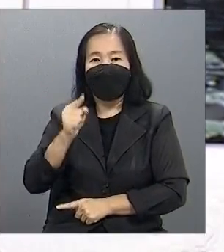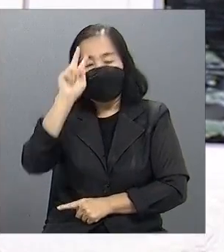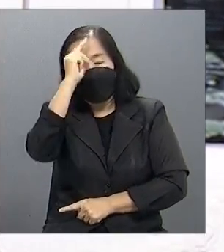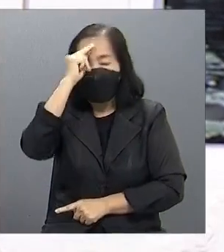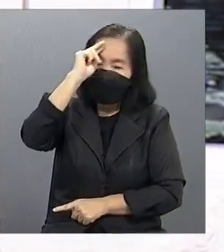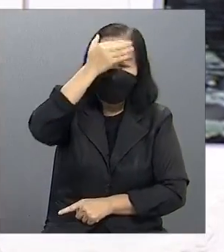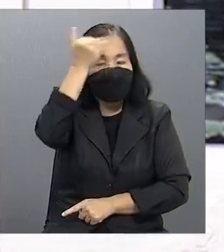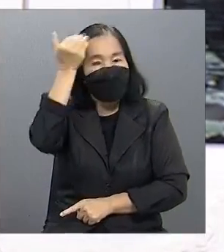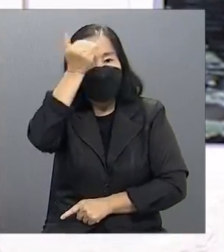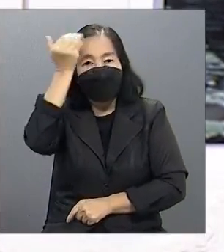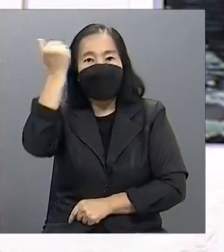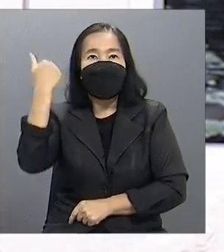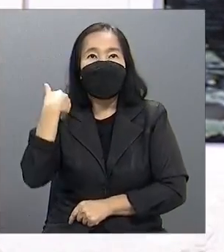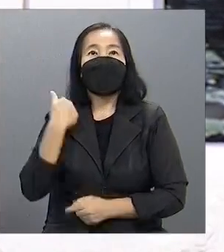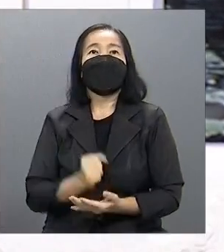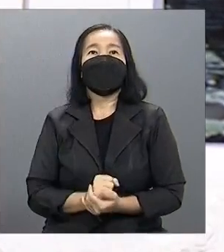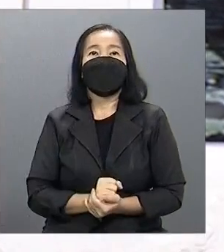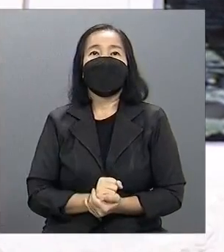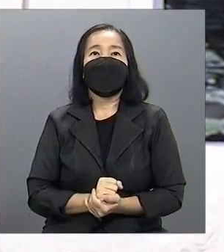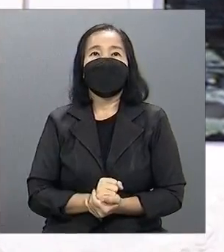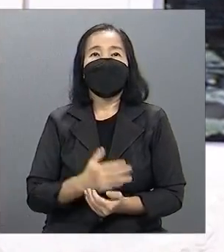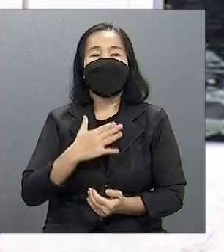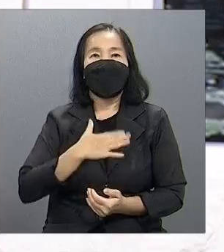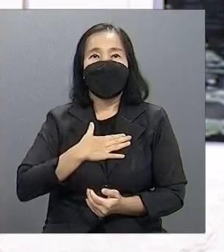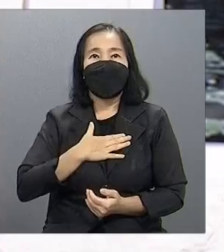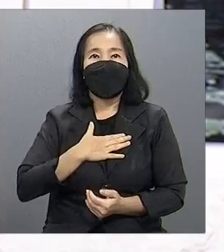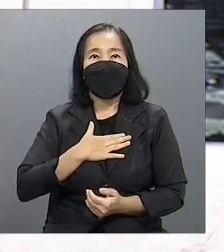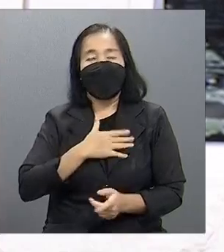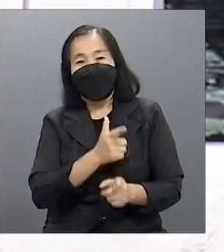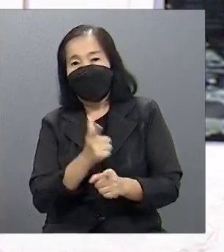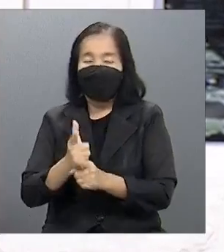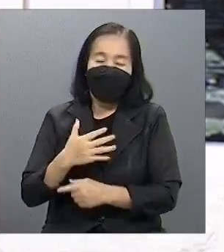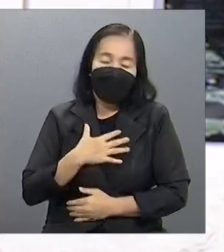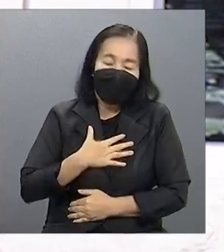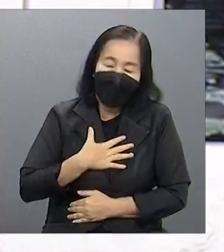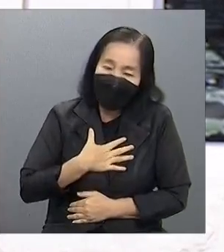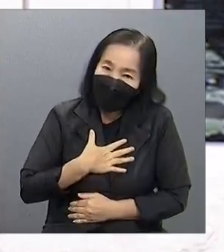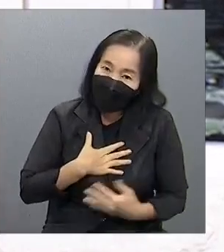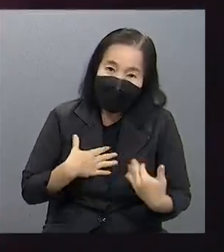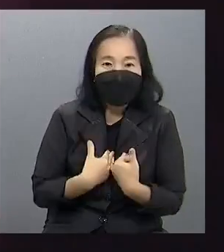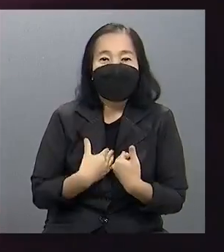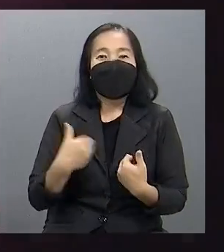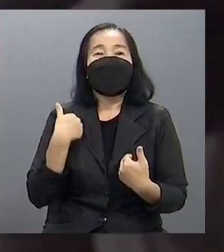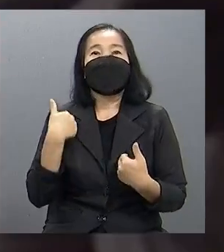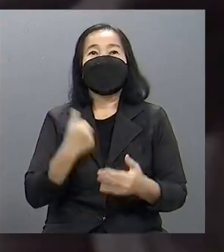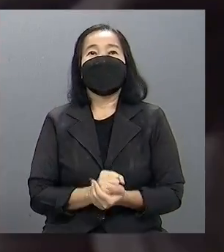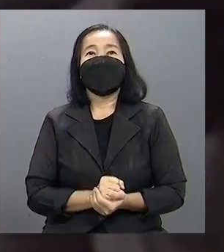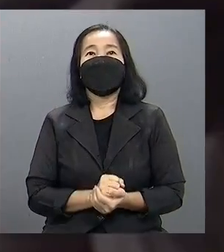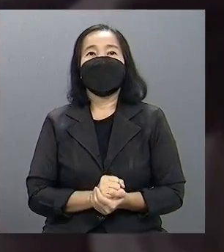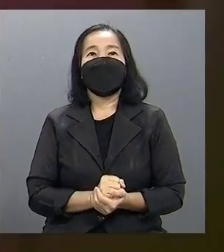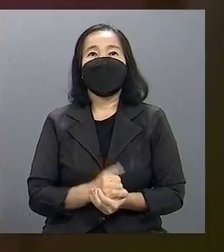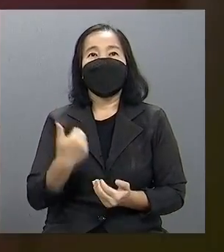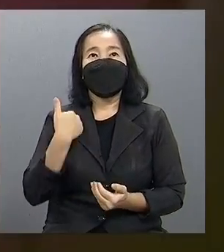ก็ค่อนข้างเรียลครับเรื่องนี้บอกเลย เรียลใช่ไหมฮะ เราจะได้เห็นน้ำตาจากละครเรื่องนี้ใช่ไหมครับพี่บี